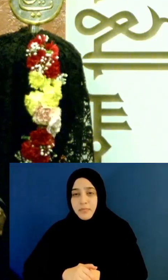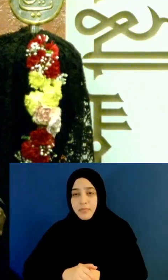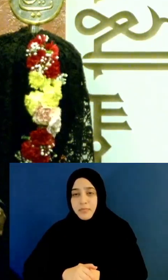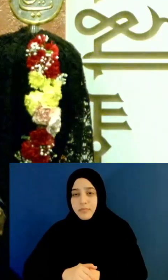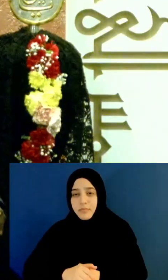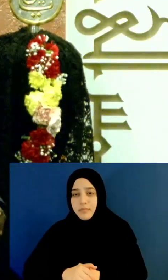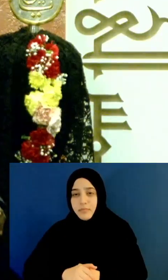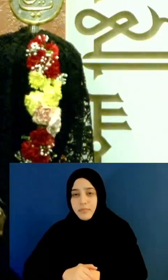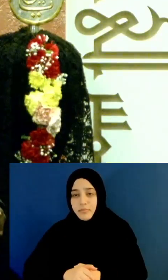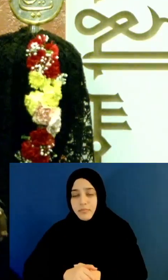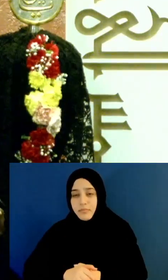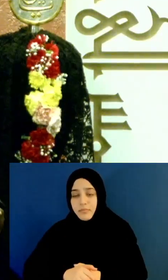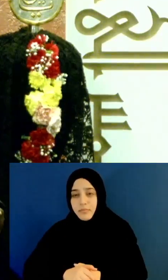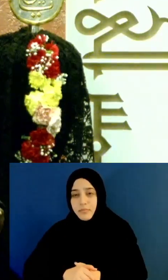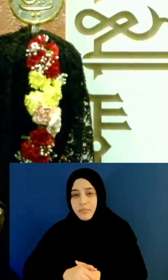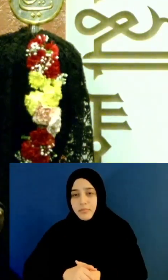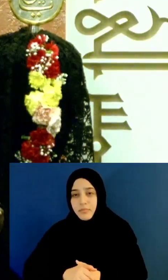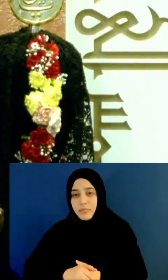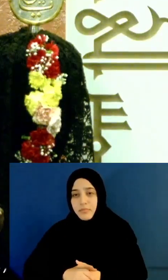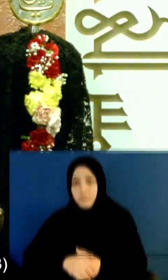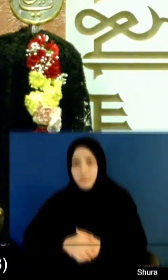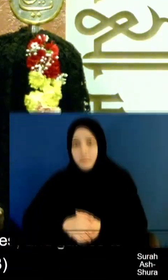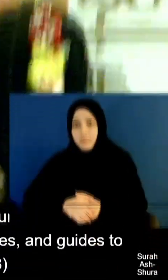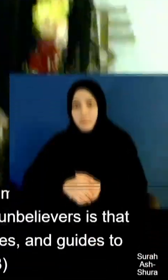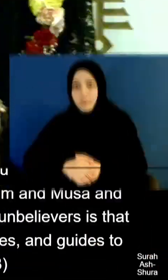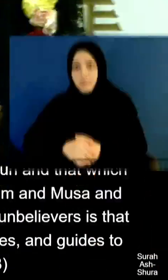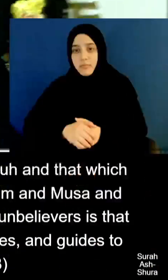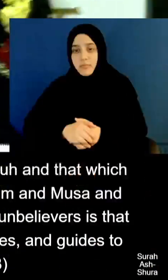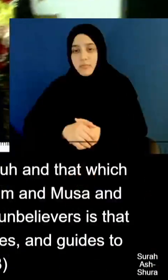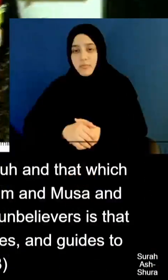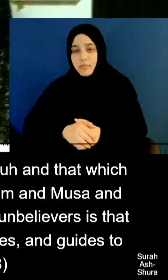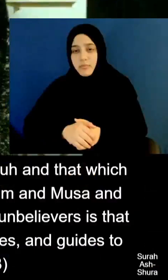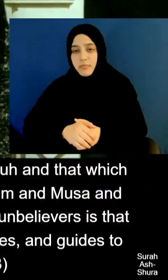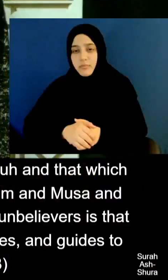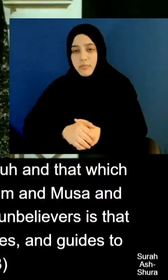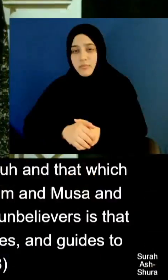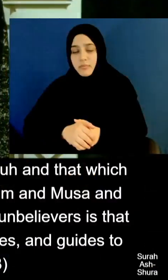وَمُوسَى وَعِيسَى أَنْ أَقِيمُوا الدِّينَ وَلَا تَتَفَرَّقُوا.